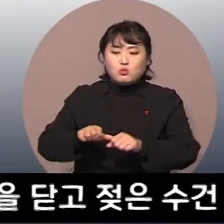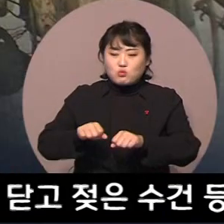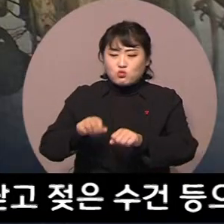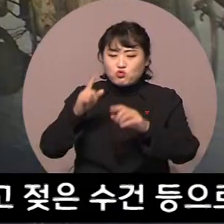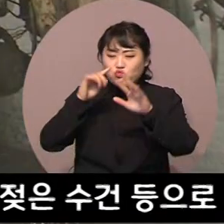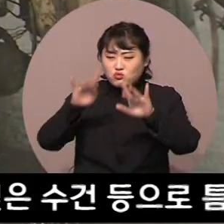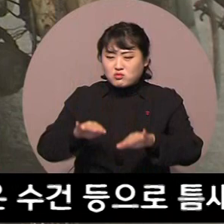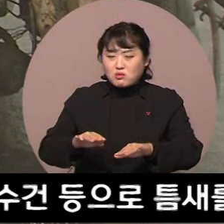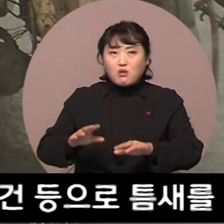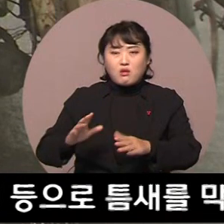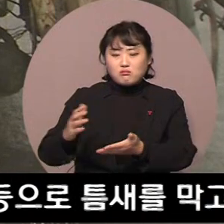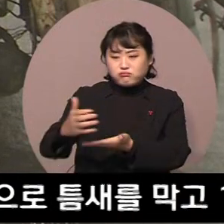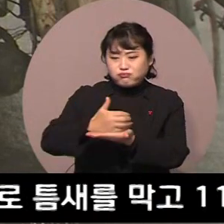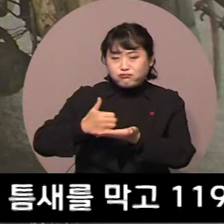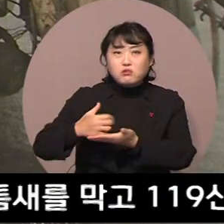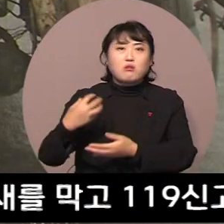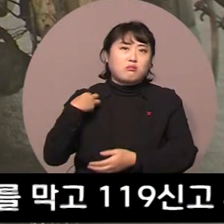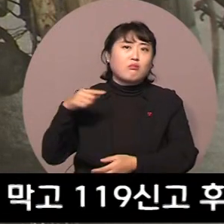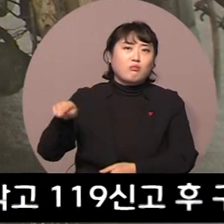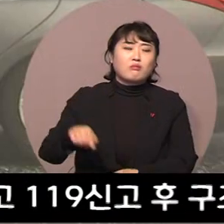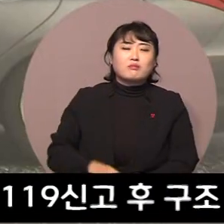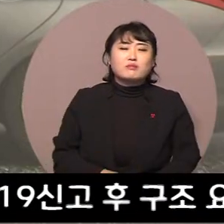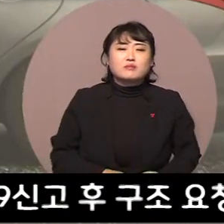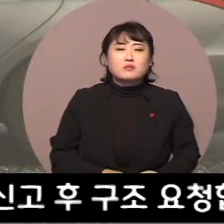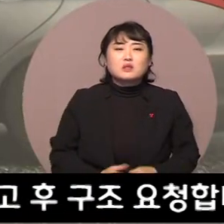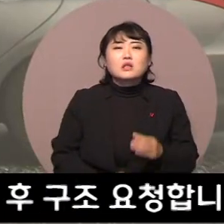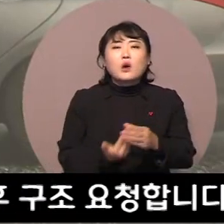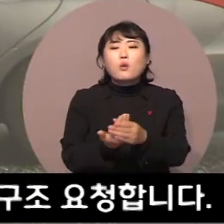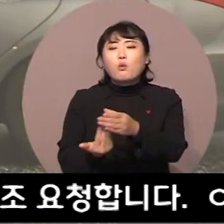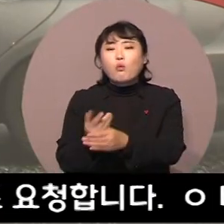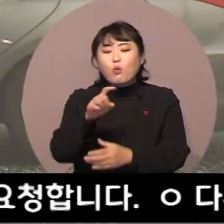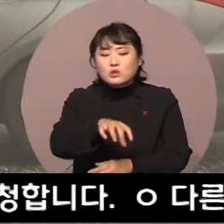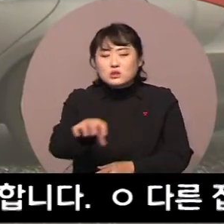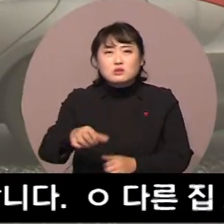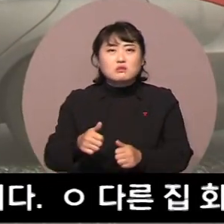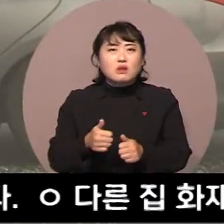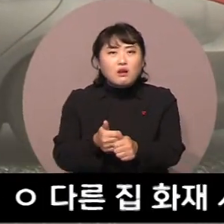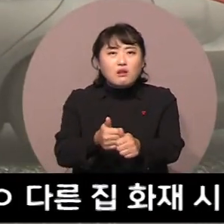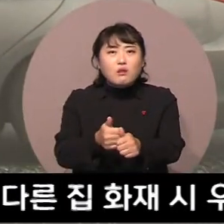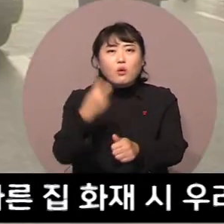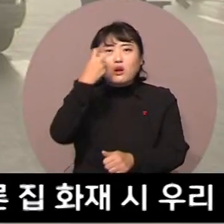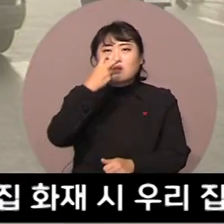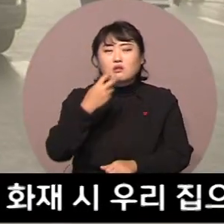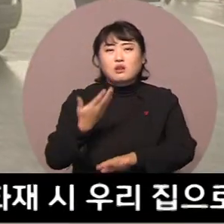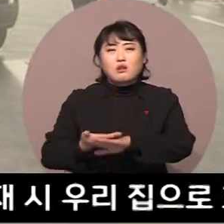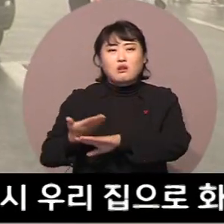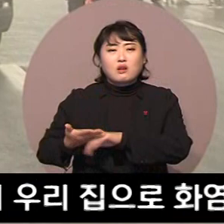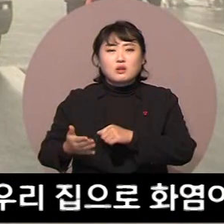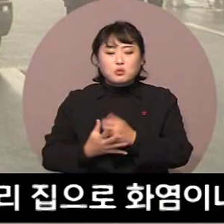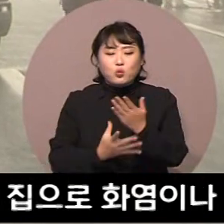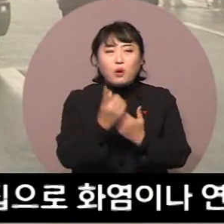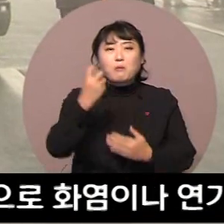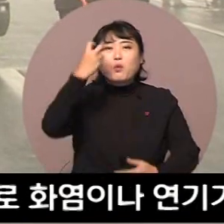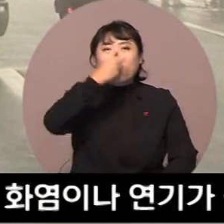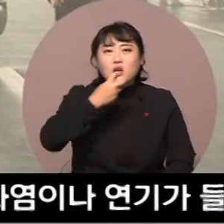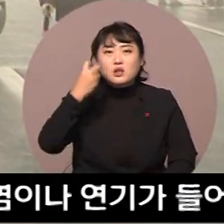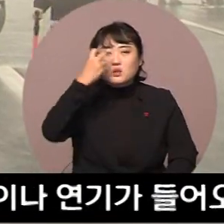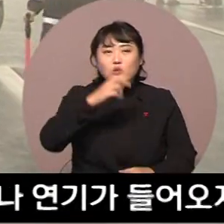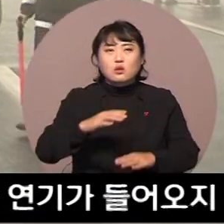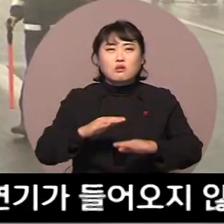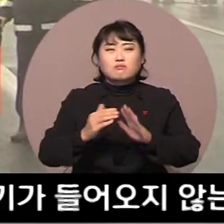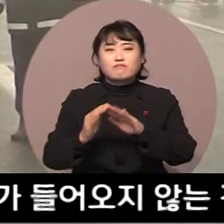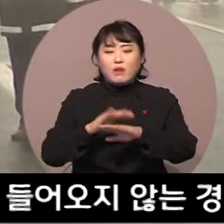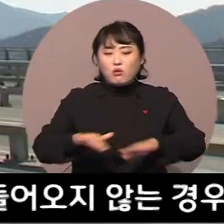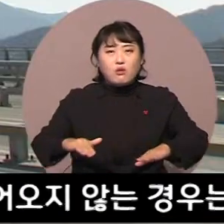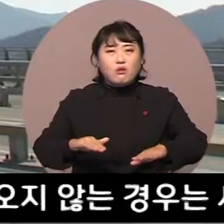있습니다에서 사고가 어디서 발생했는지에 따라 관리 주체가 다르니 종합적인 관리는 물론 대처가 될